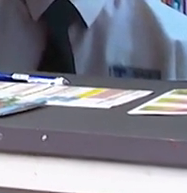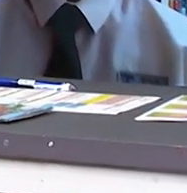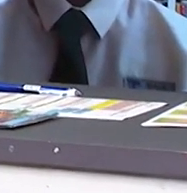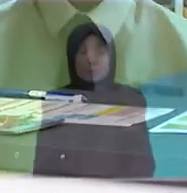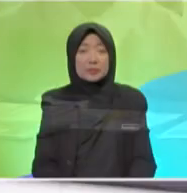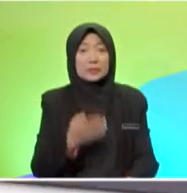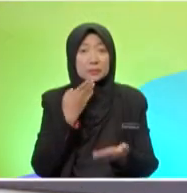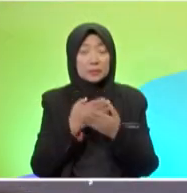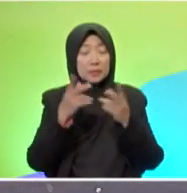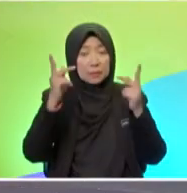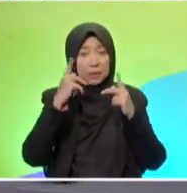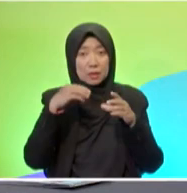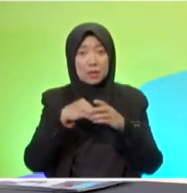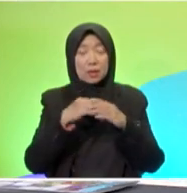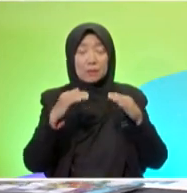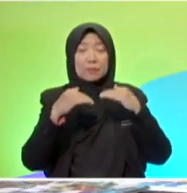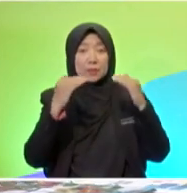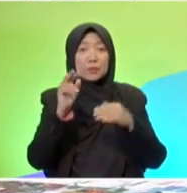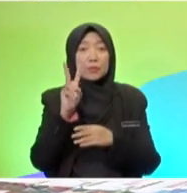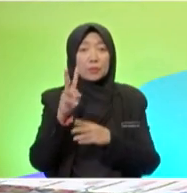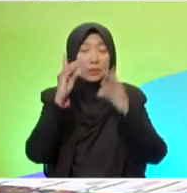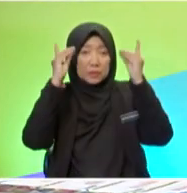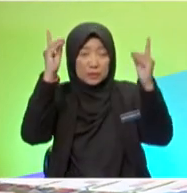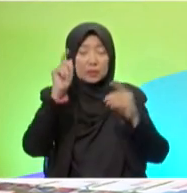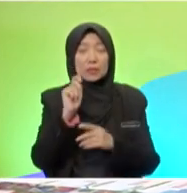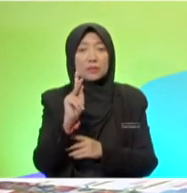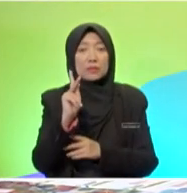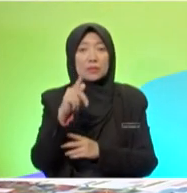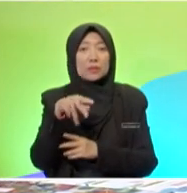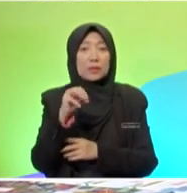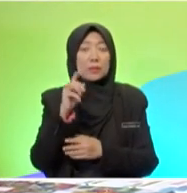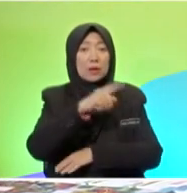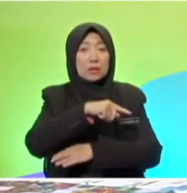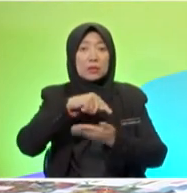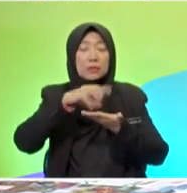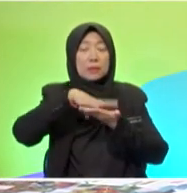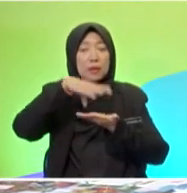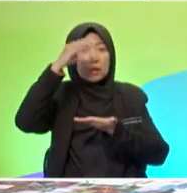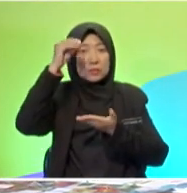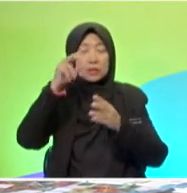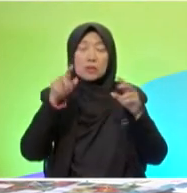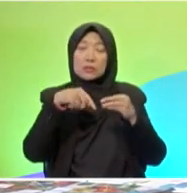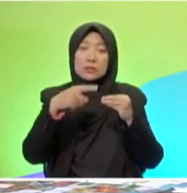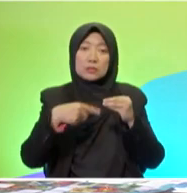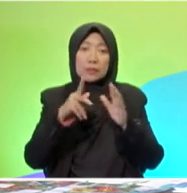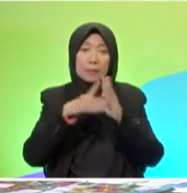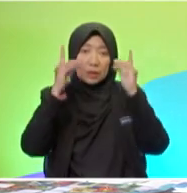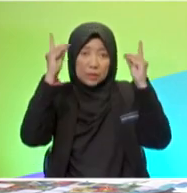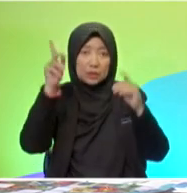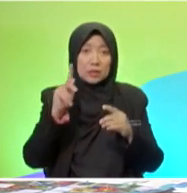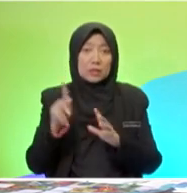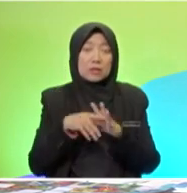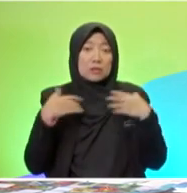kembali kita dalam salat tahap 2 Didit TV cpm kita belajar hari ini tentang pendidikan kesehatan dan untuk saya kali